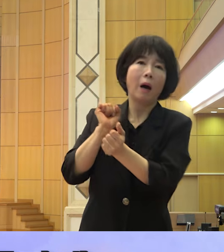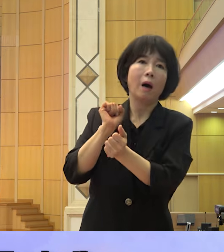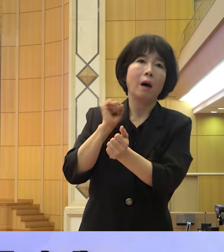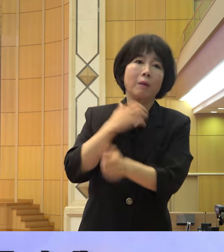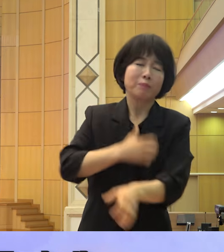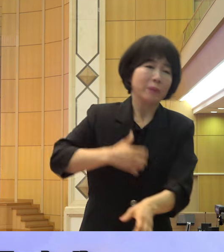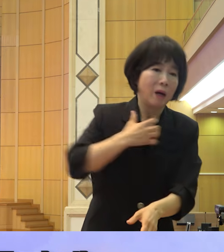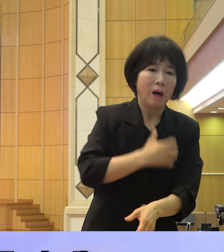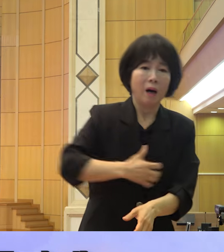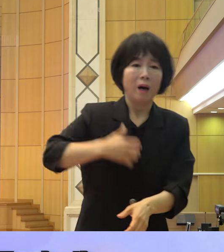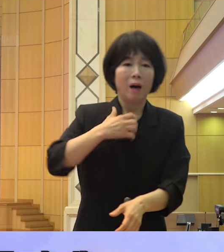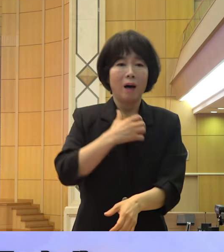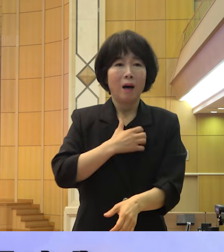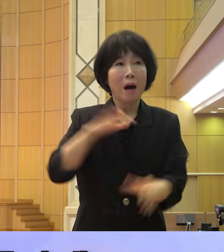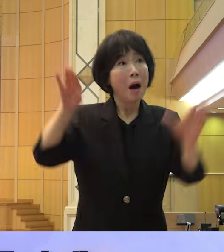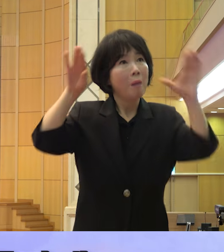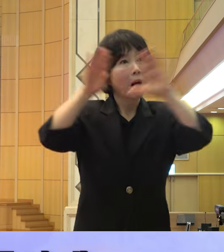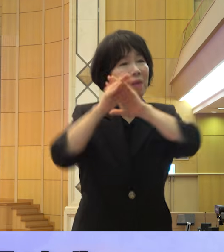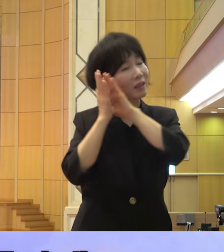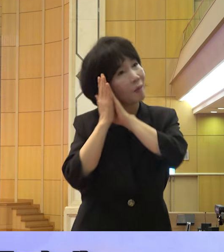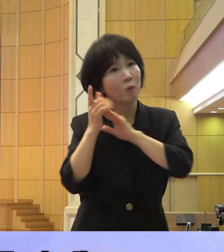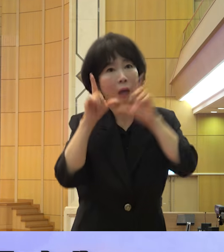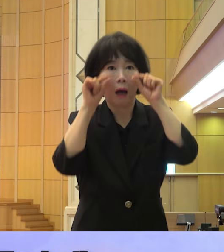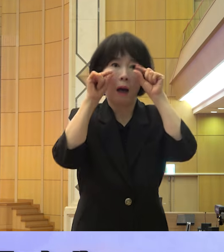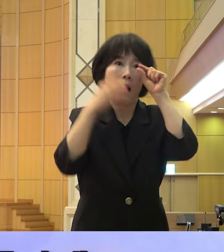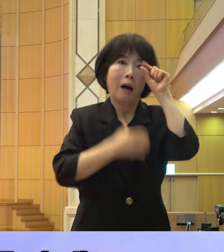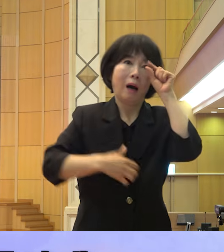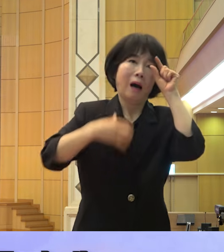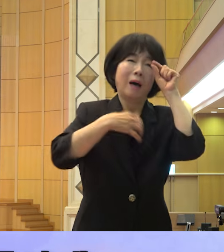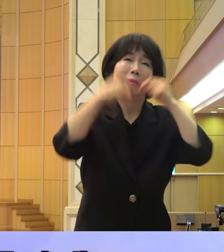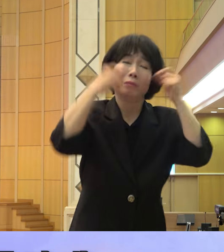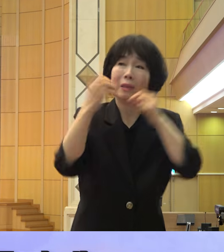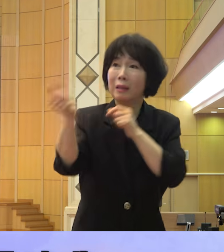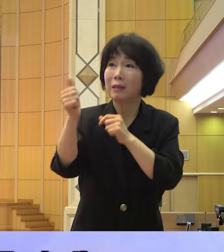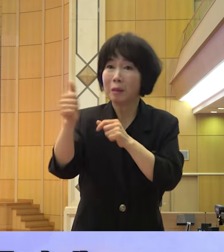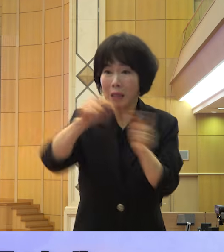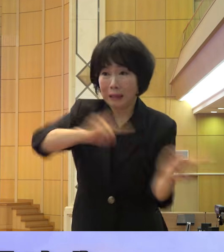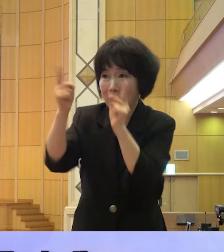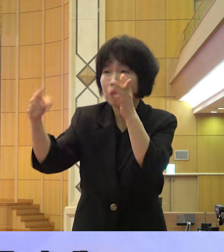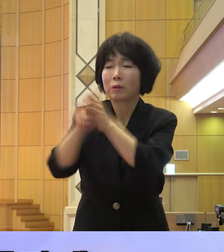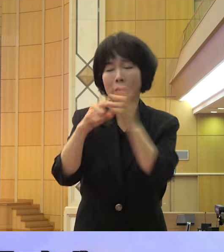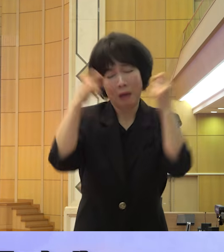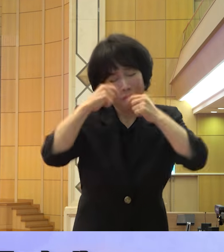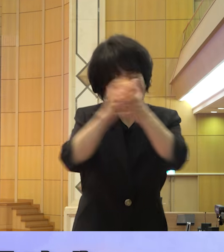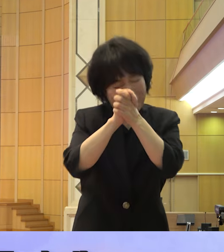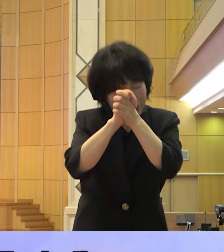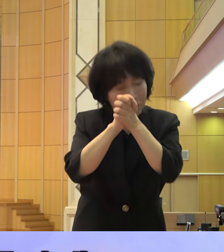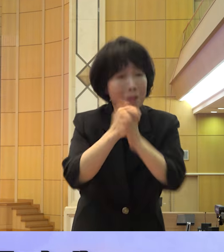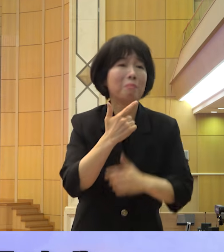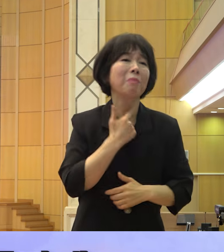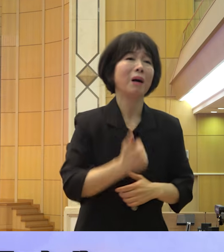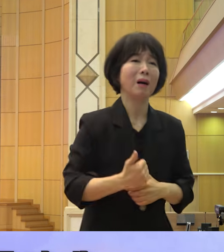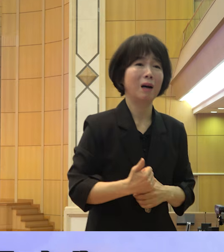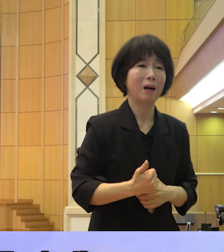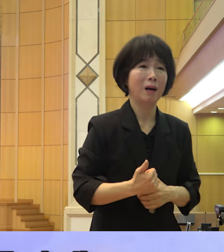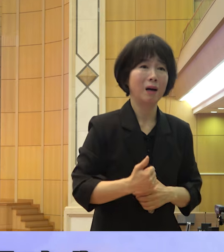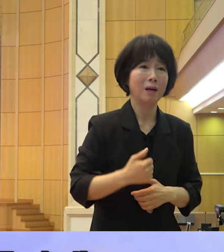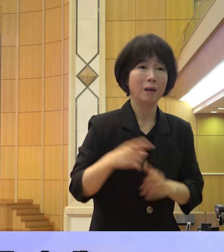물론 기도했겠지만 그 밤에 제가 막 진짜 눈물로 기도했습니다. 특별 새벽 기도니까